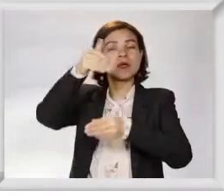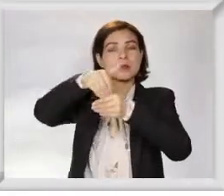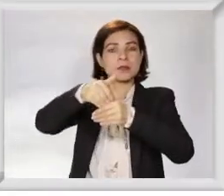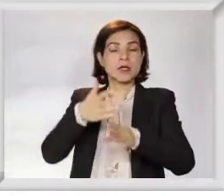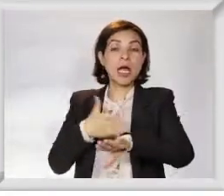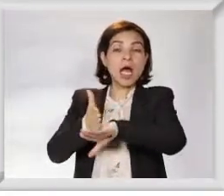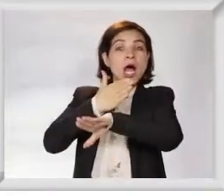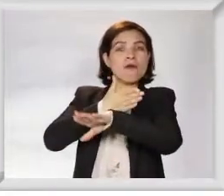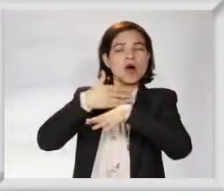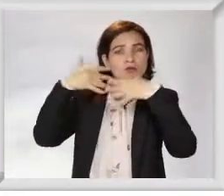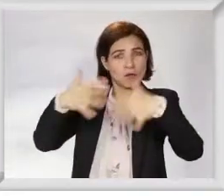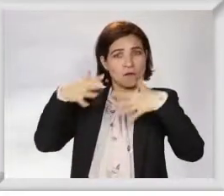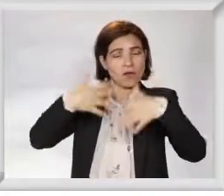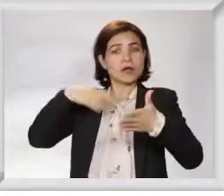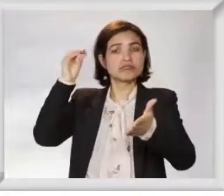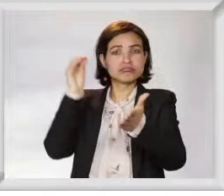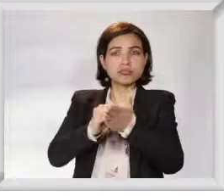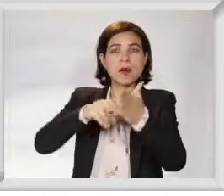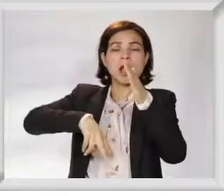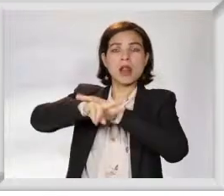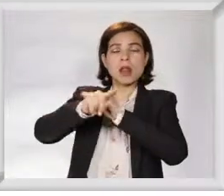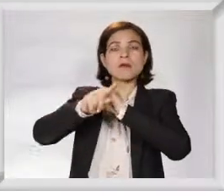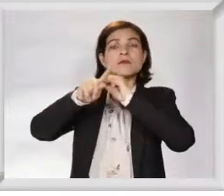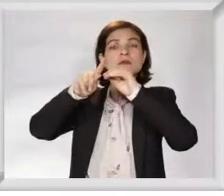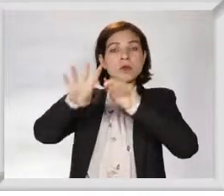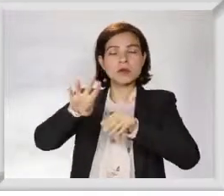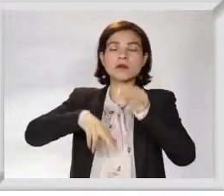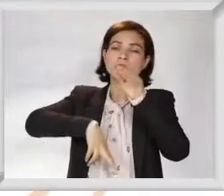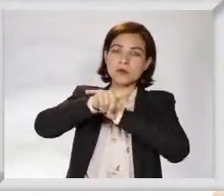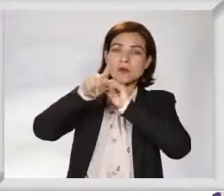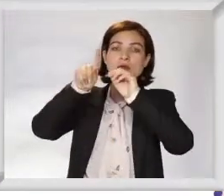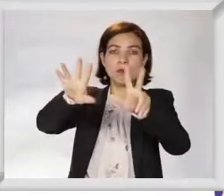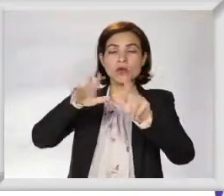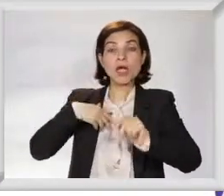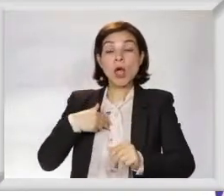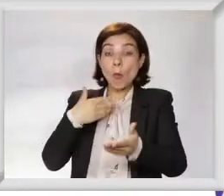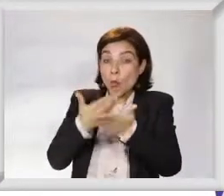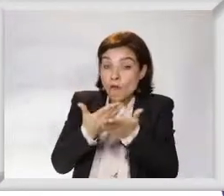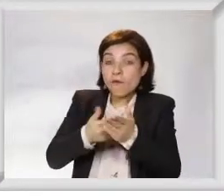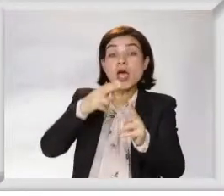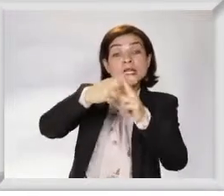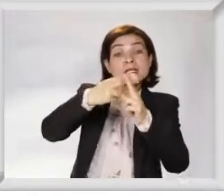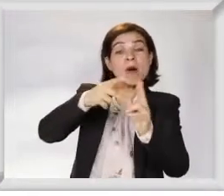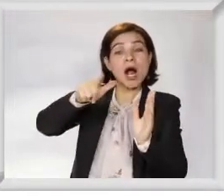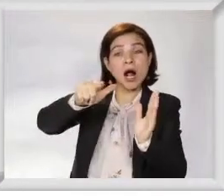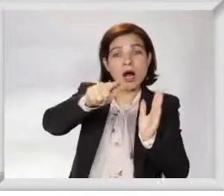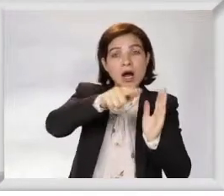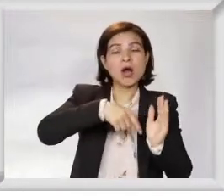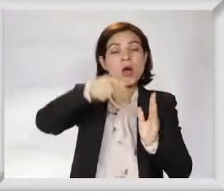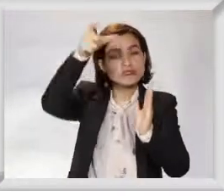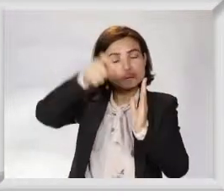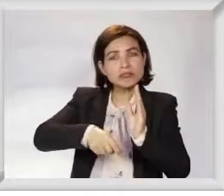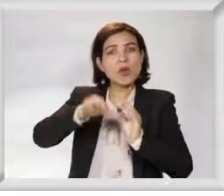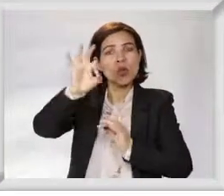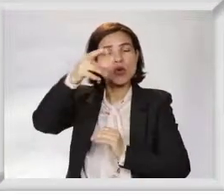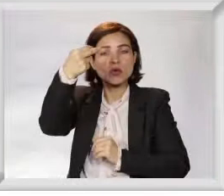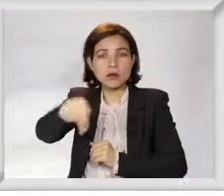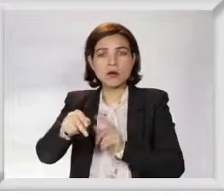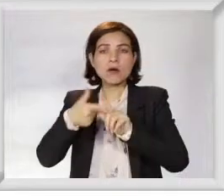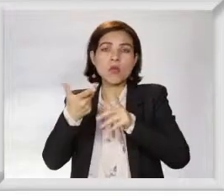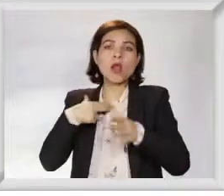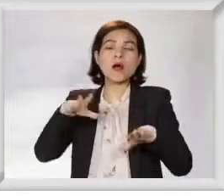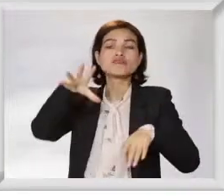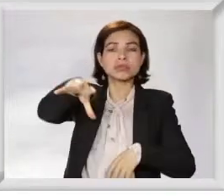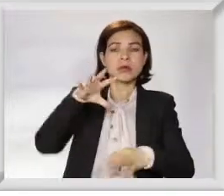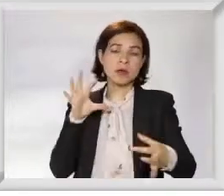www.twensa.easy.tn. سبق وسجلت في انتخابات 2014 ولا 2018 وتحب تثبت إذا اسمك موجود في قائمة الناخبين وتثبت في